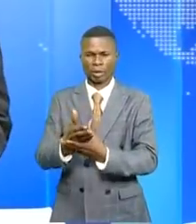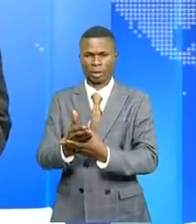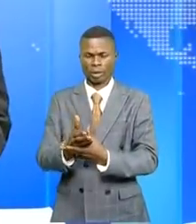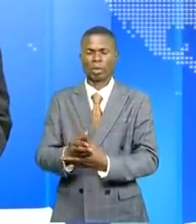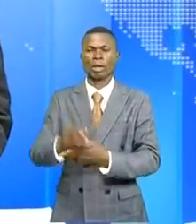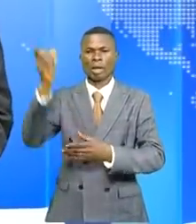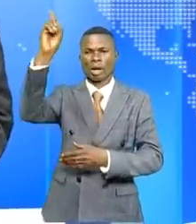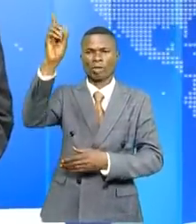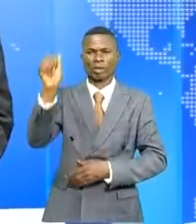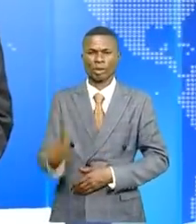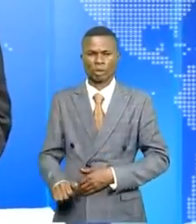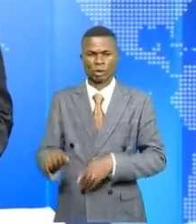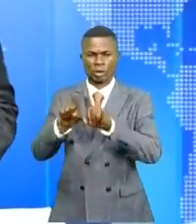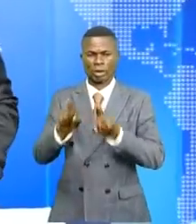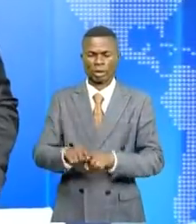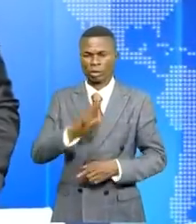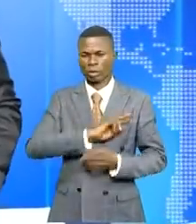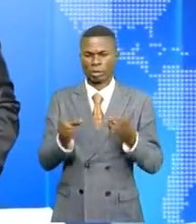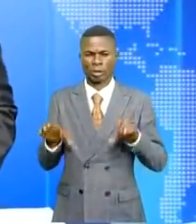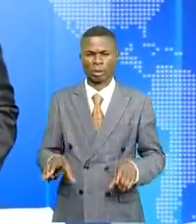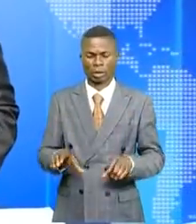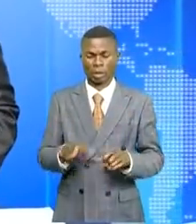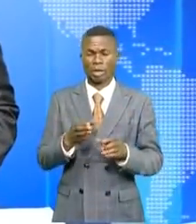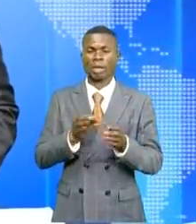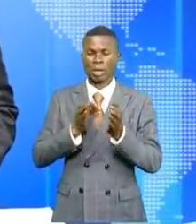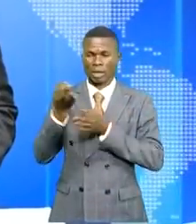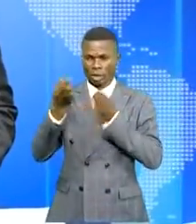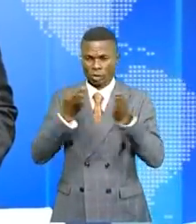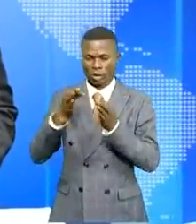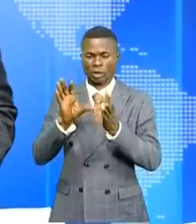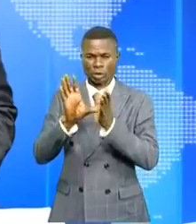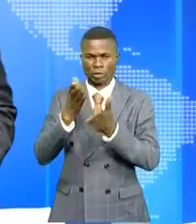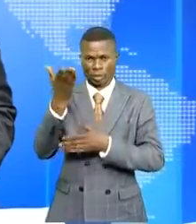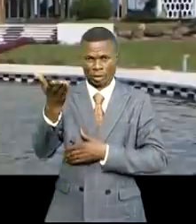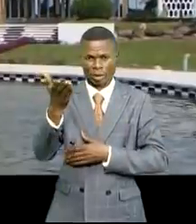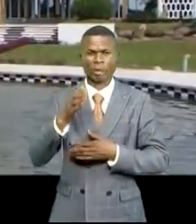de Lumumba et celui de Madiba. Les détails dans ce reportage.